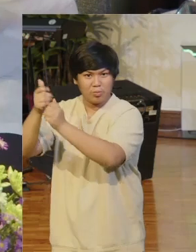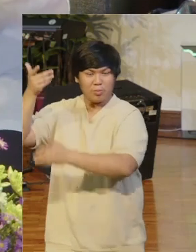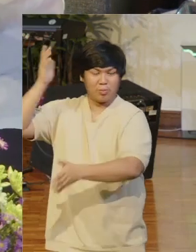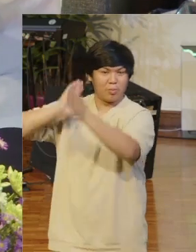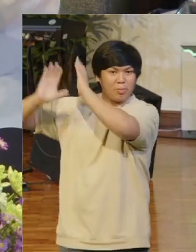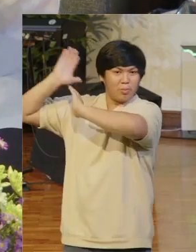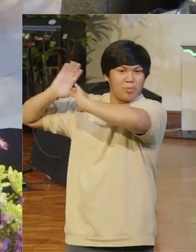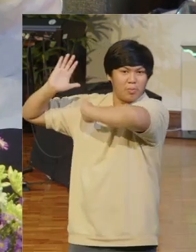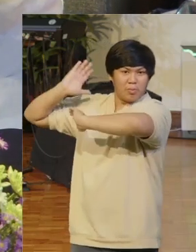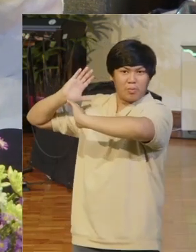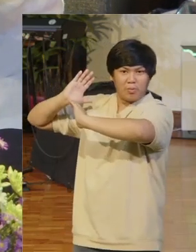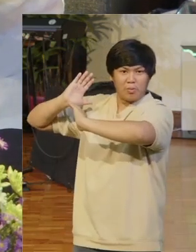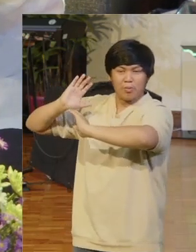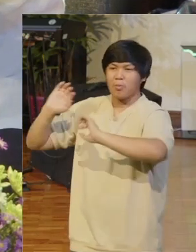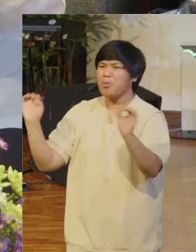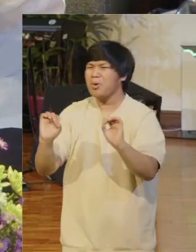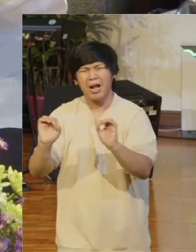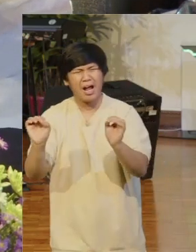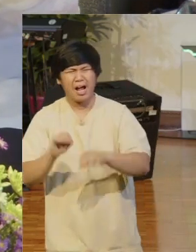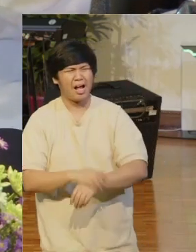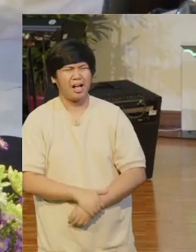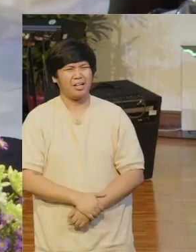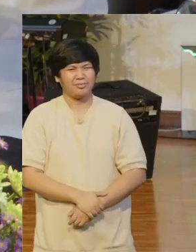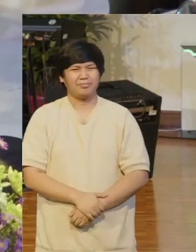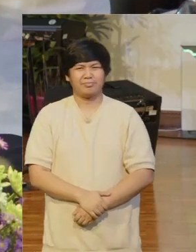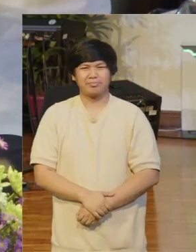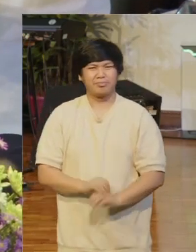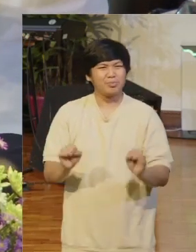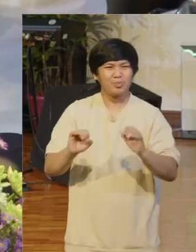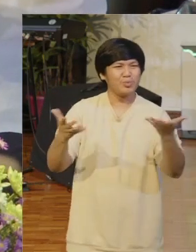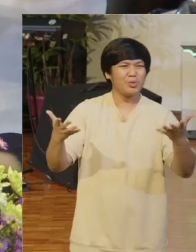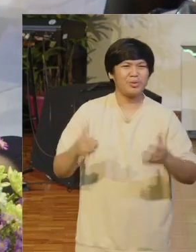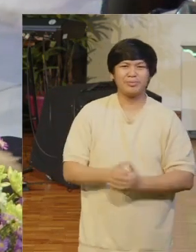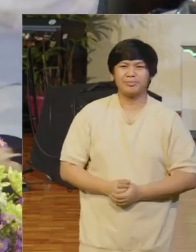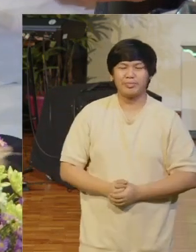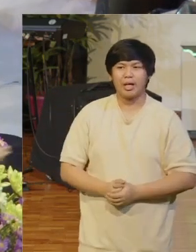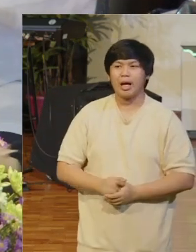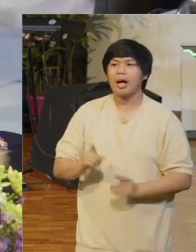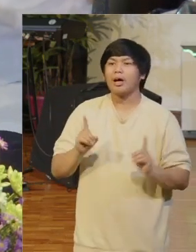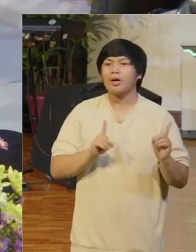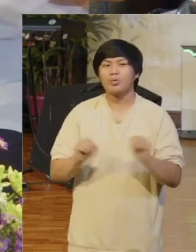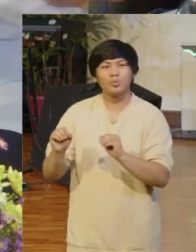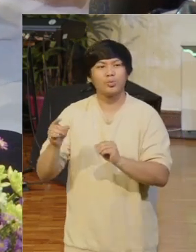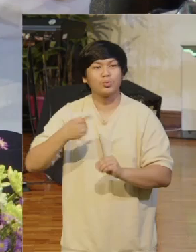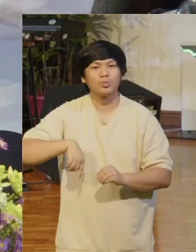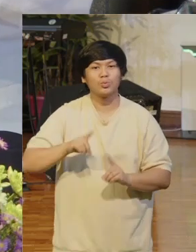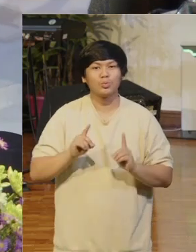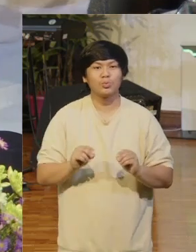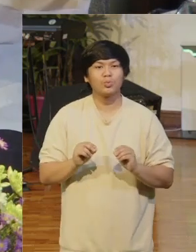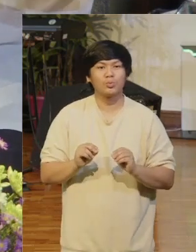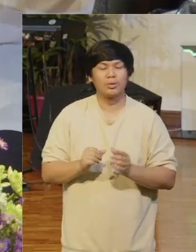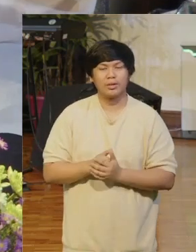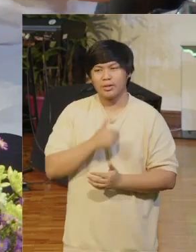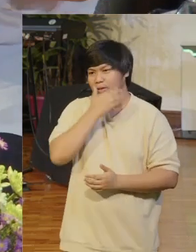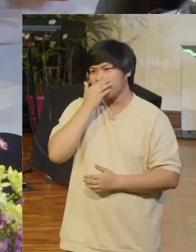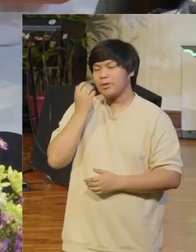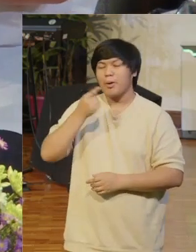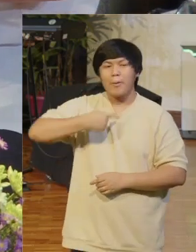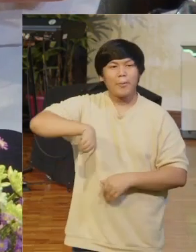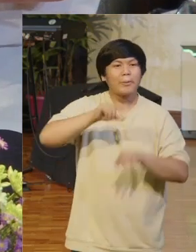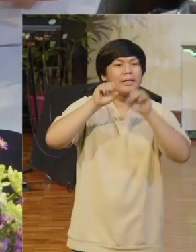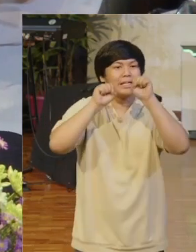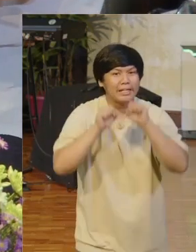na pumili sa Diyos. Ang tangi lang natin gawin in our free will is we are free